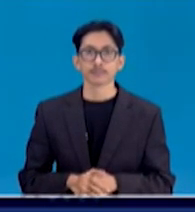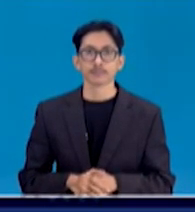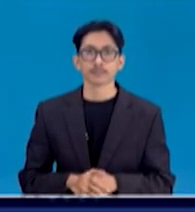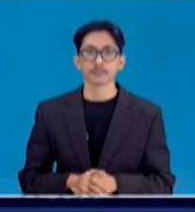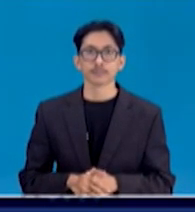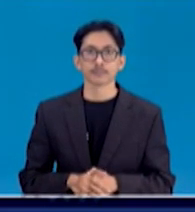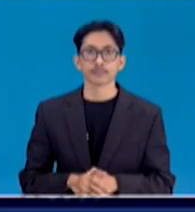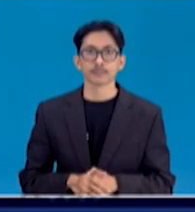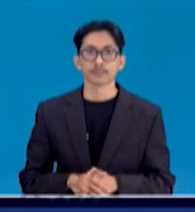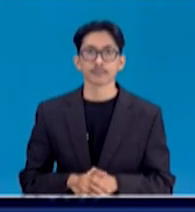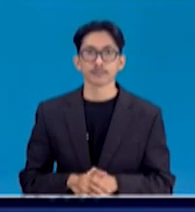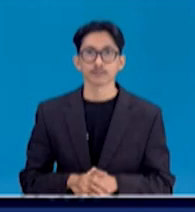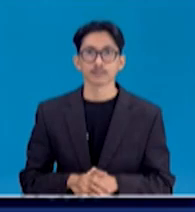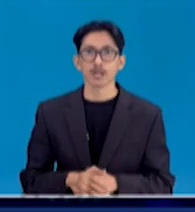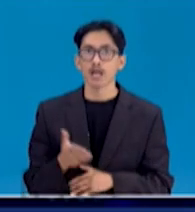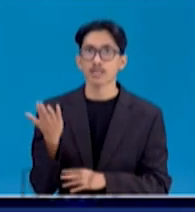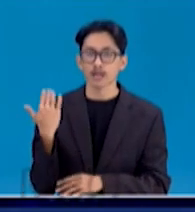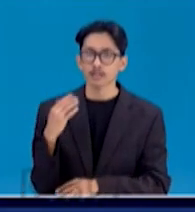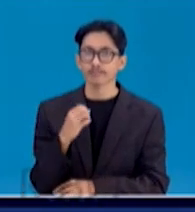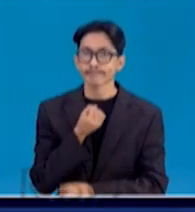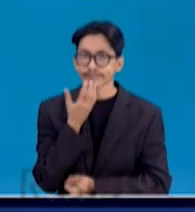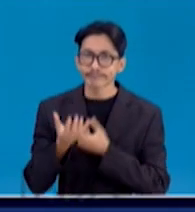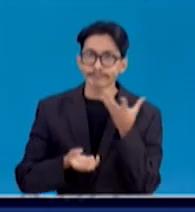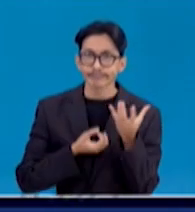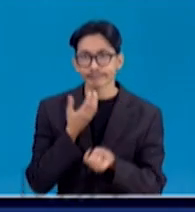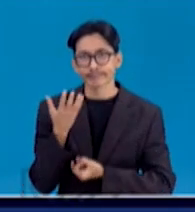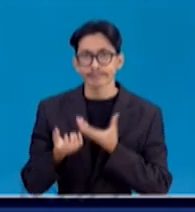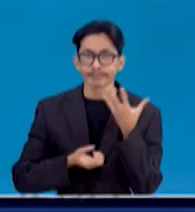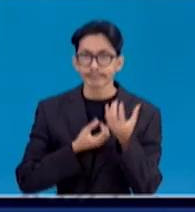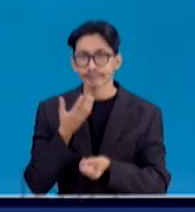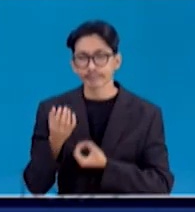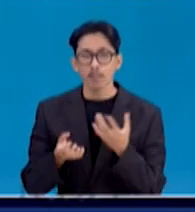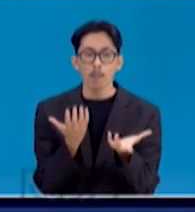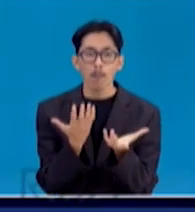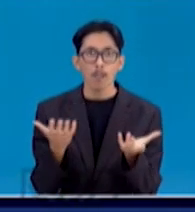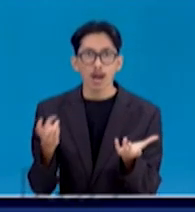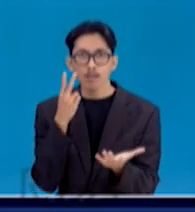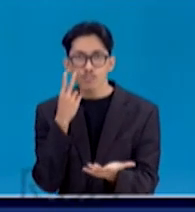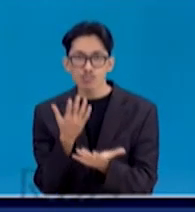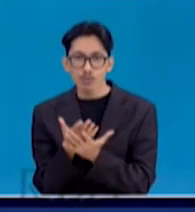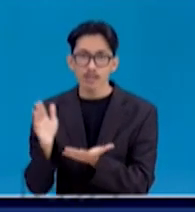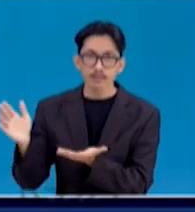Setelah mendengar keterangan saksi-saksi, terdakwa dan memperhatikan barang bukti yang diajukan di persidangan.